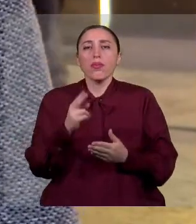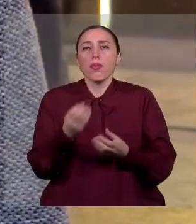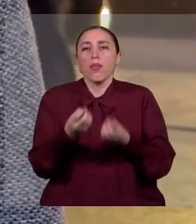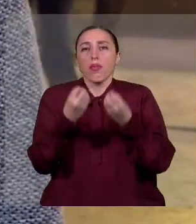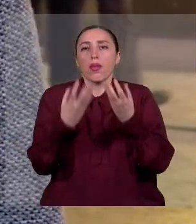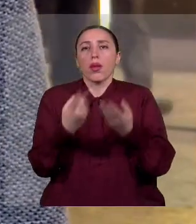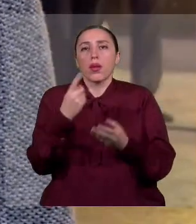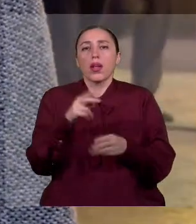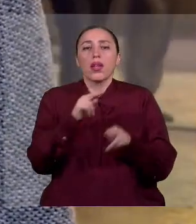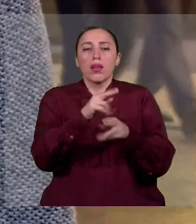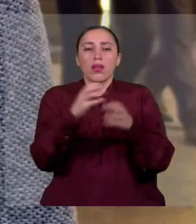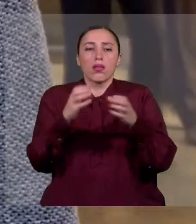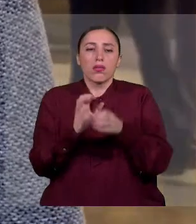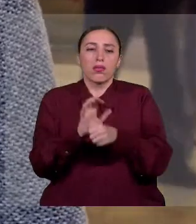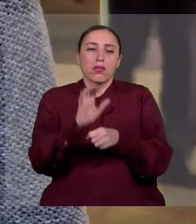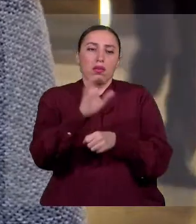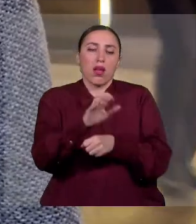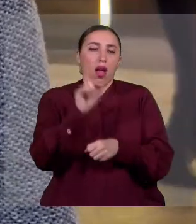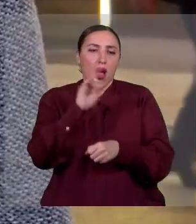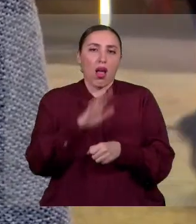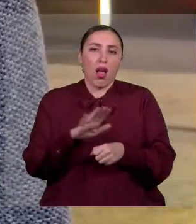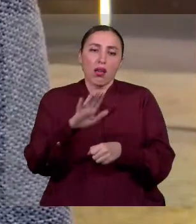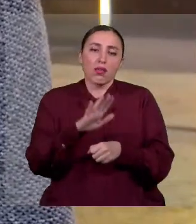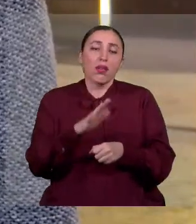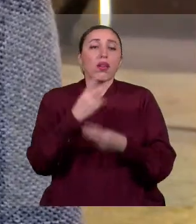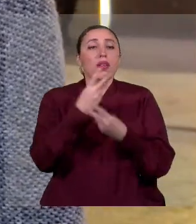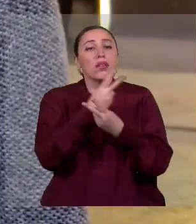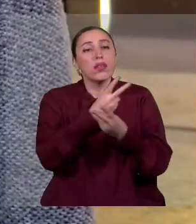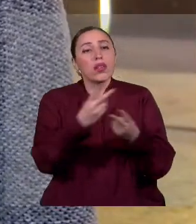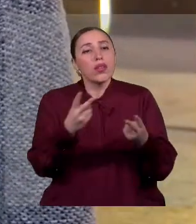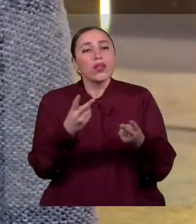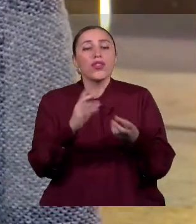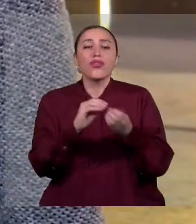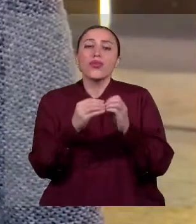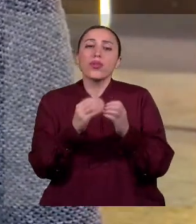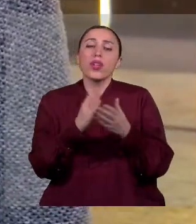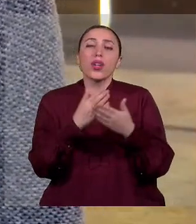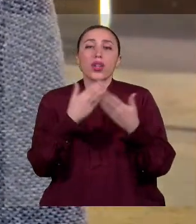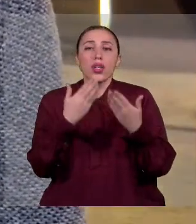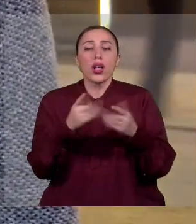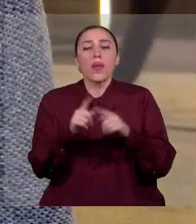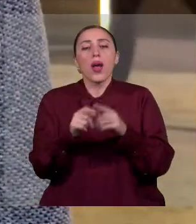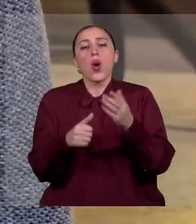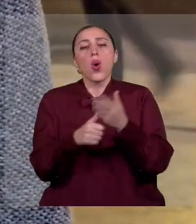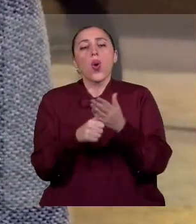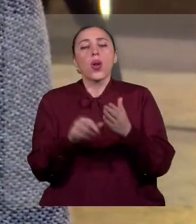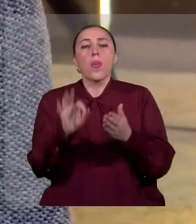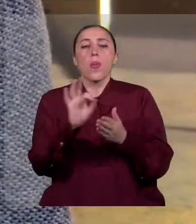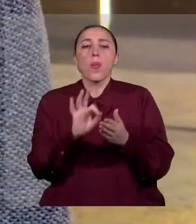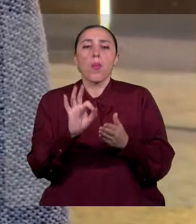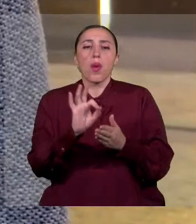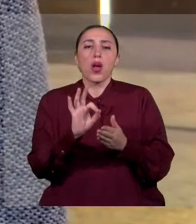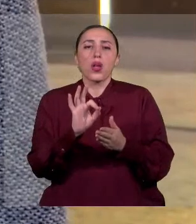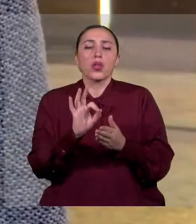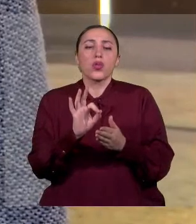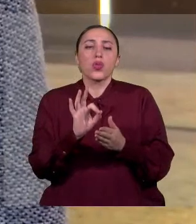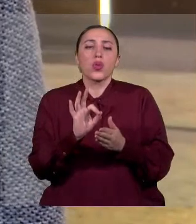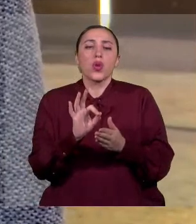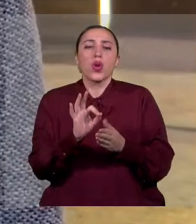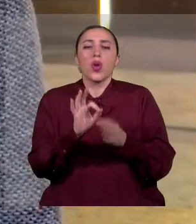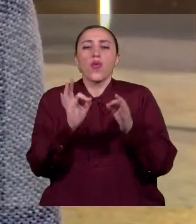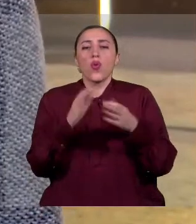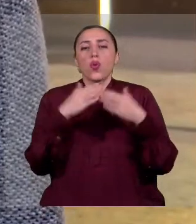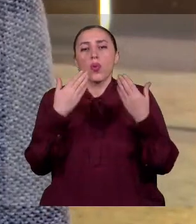առաքելություն ուղարկեց Հայաստան դիտարկելու իրավիճակը եւ օգնության մասով այն ժամանակ հայտարարեց, որ դեռ